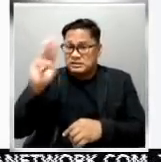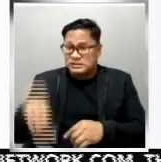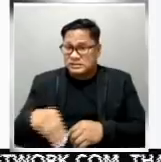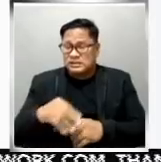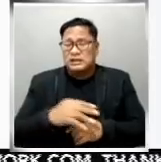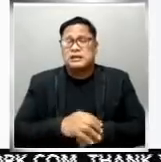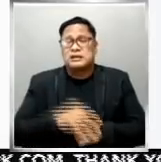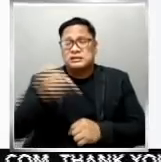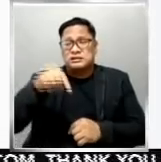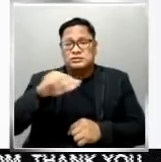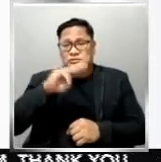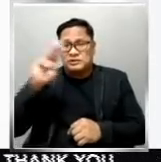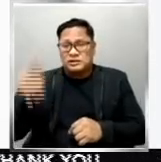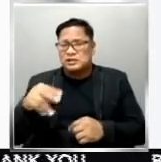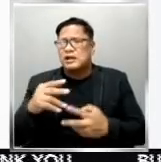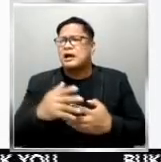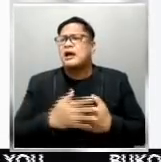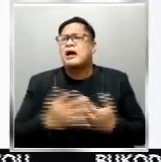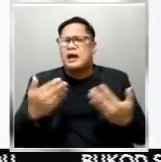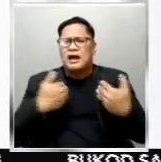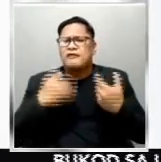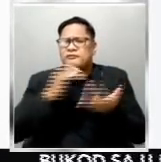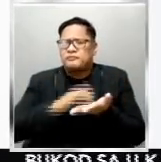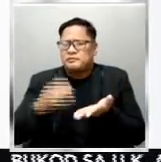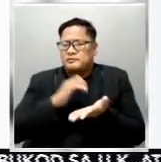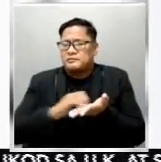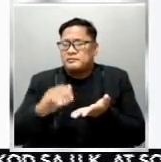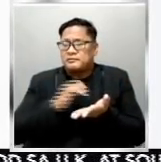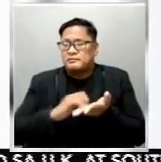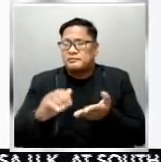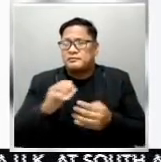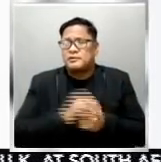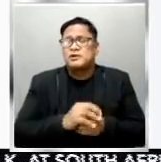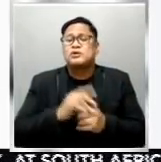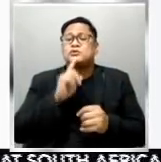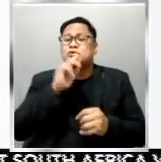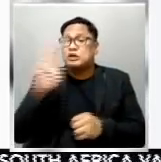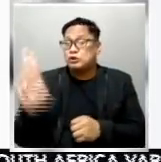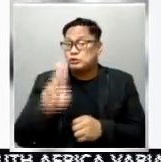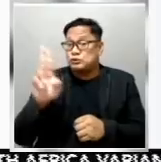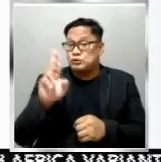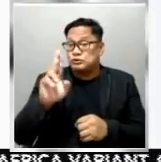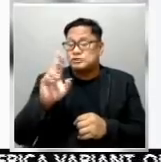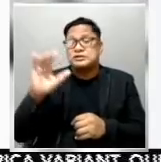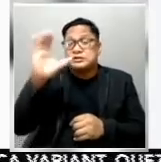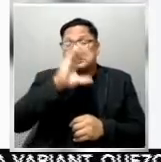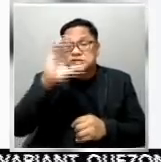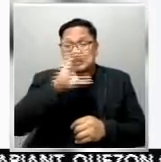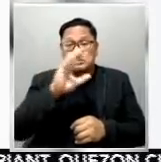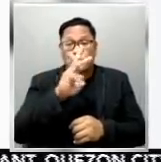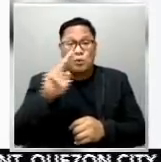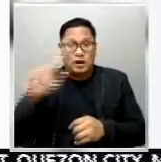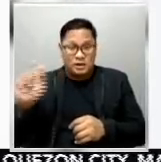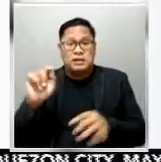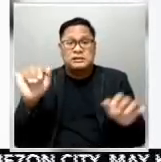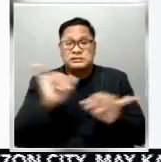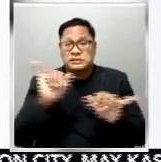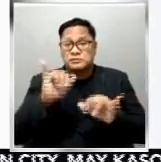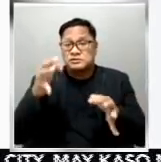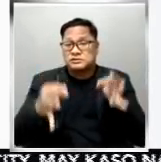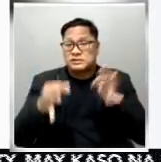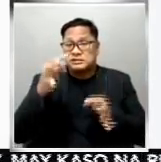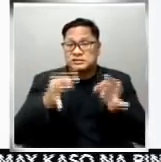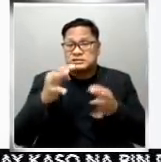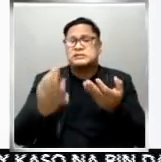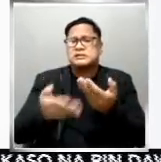naging practice na nila na i-apply ng search warrant dito. As if ang mga judges dito, mas madaling